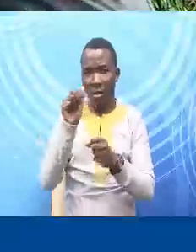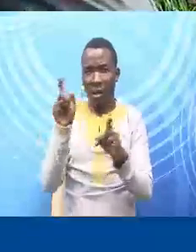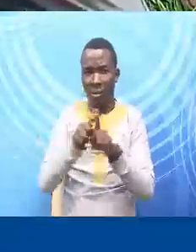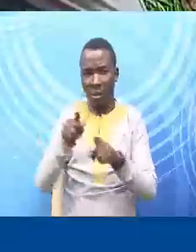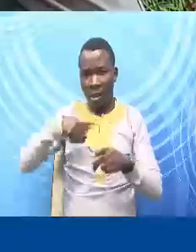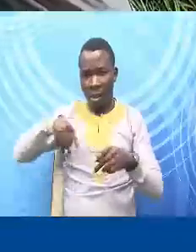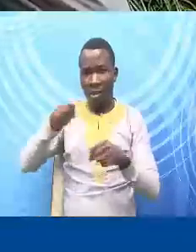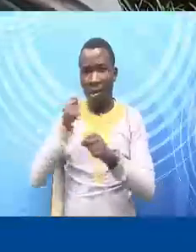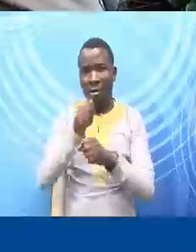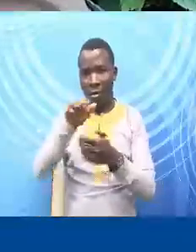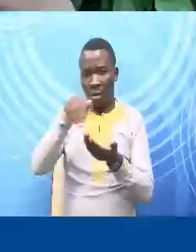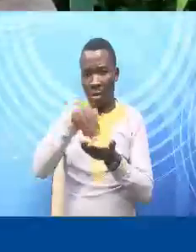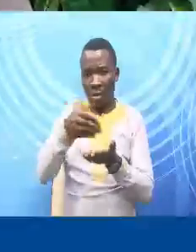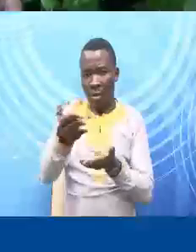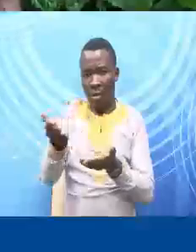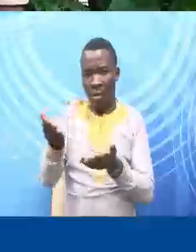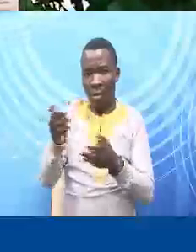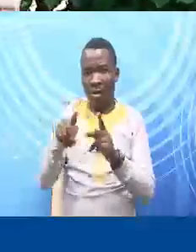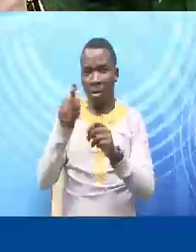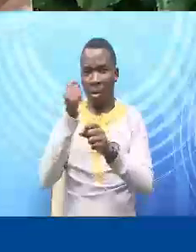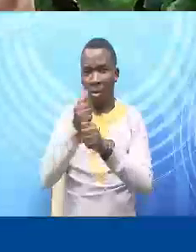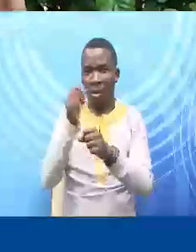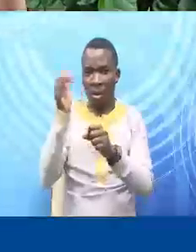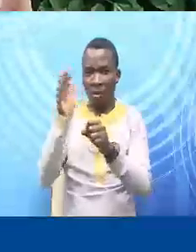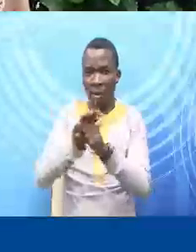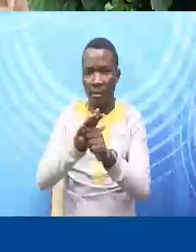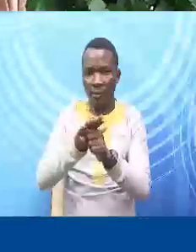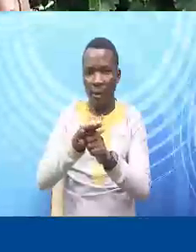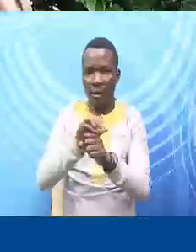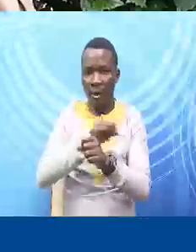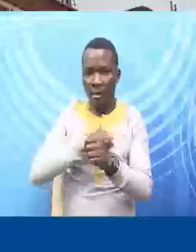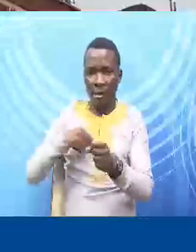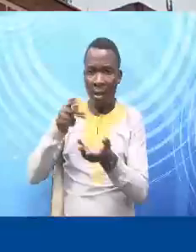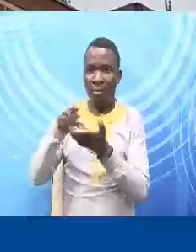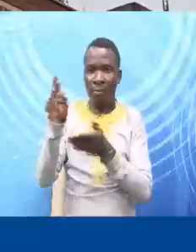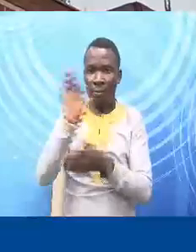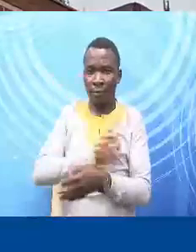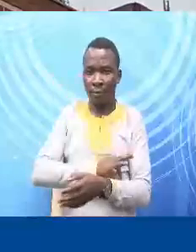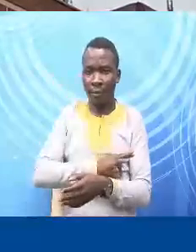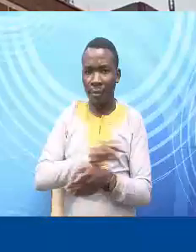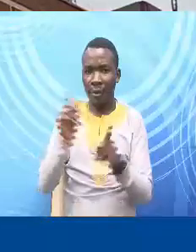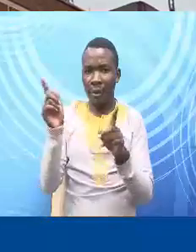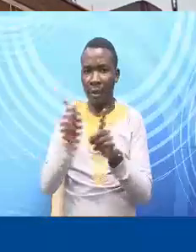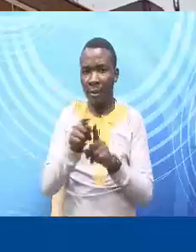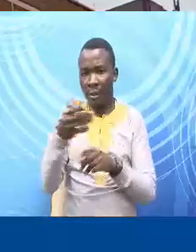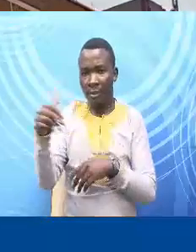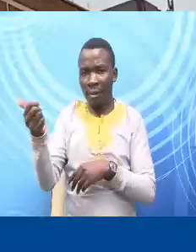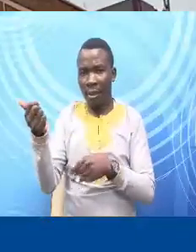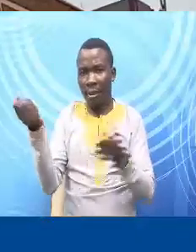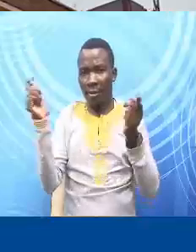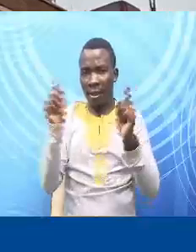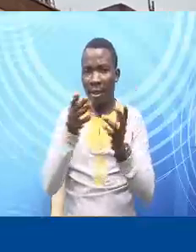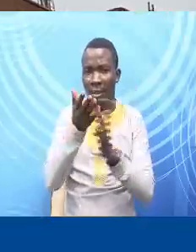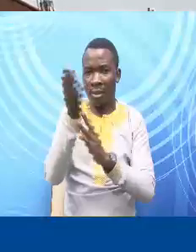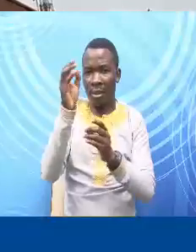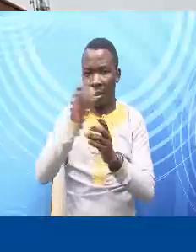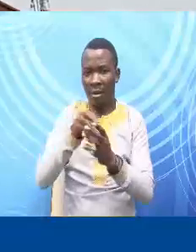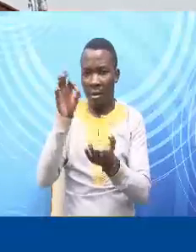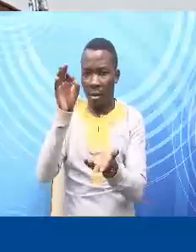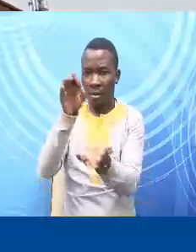muri iki kigo abagiye bakorera benshi babimye amafaranga, hari n'abandi bagiye bahanyura